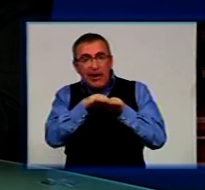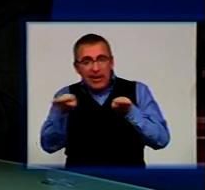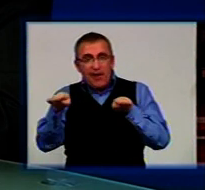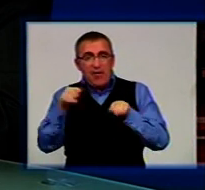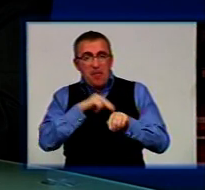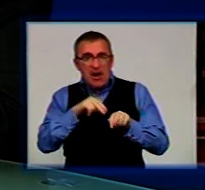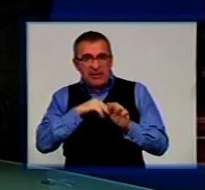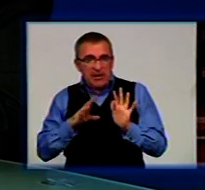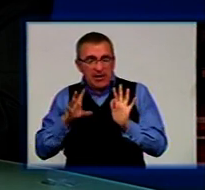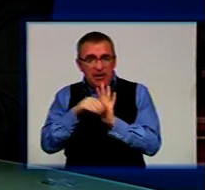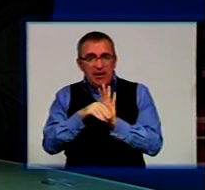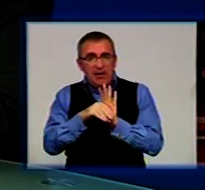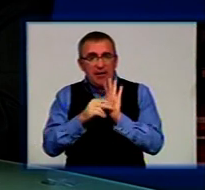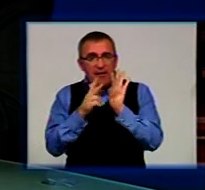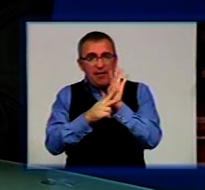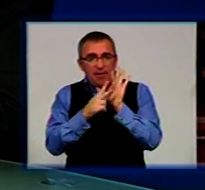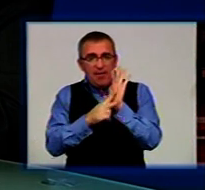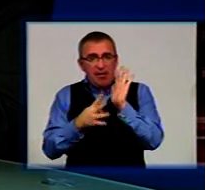на даний час сягає